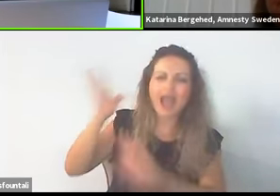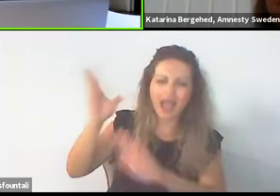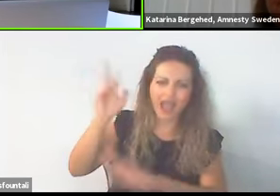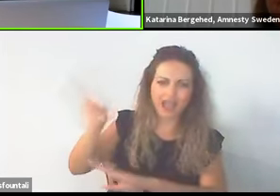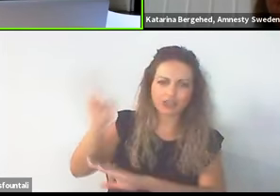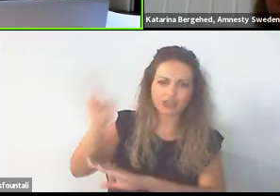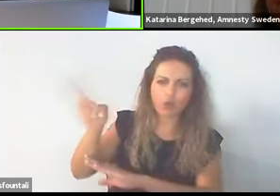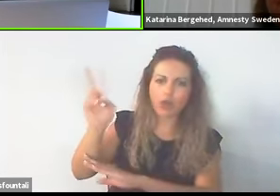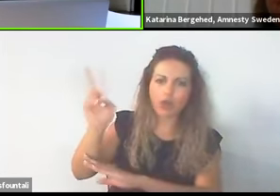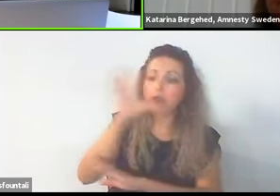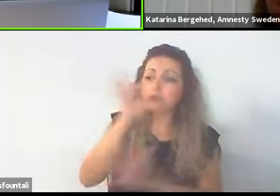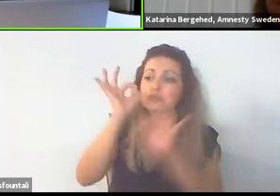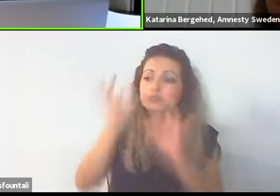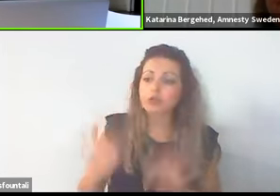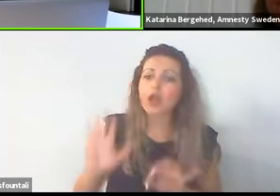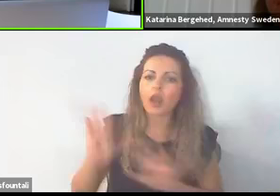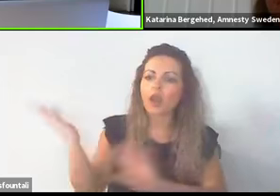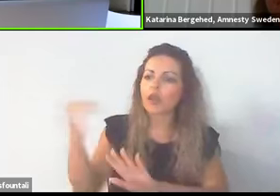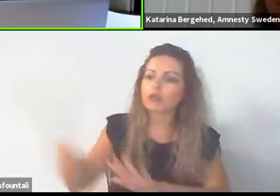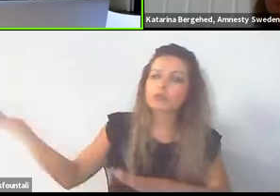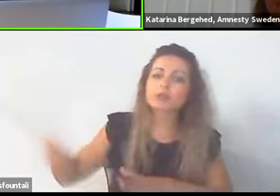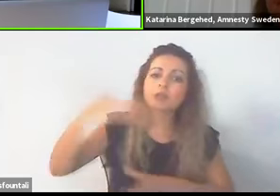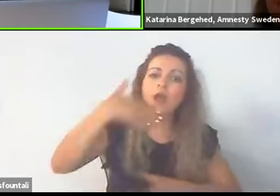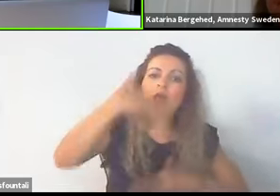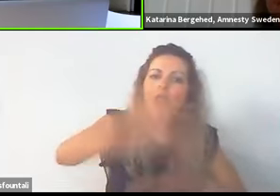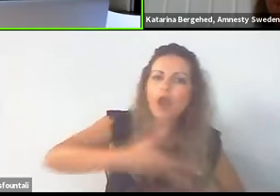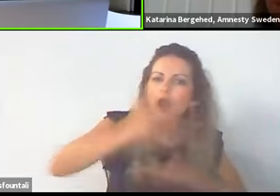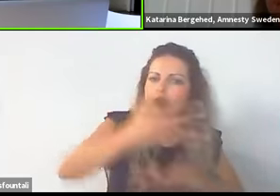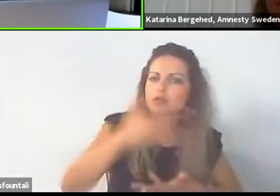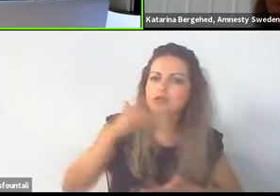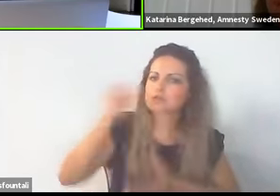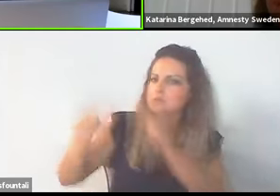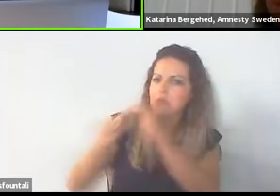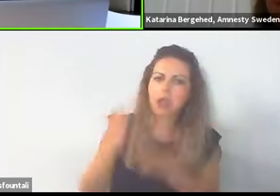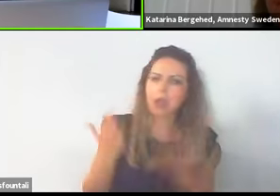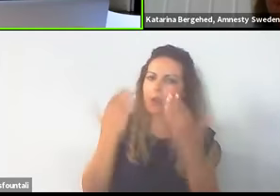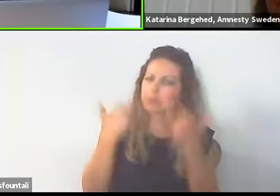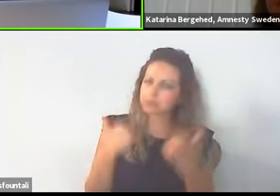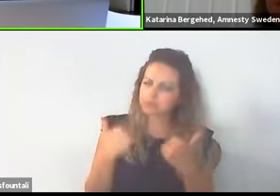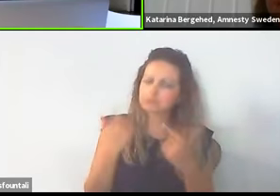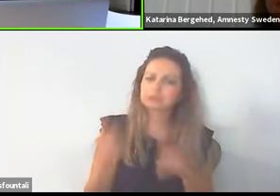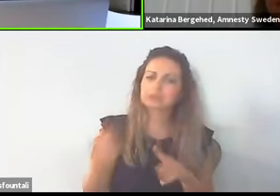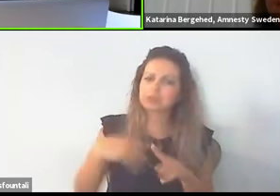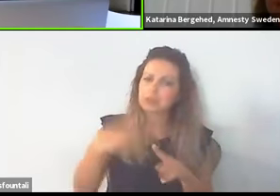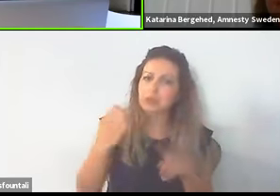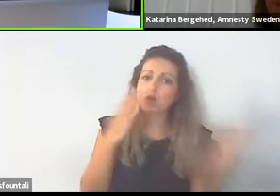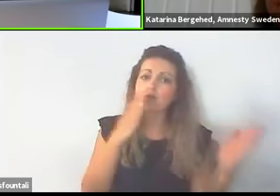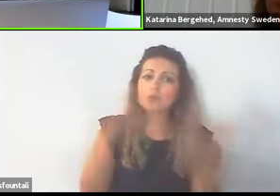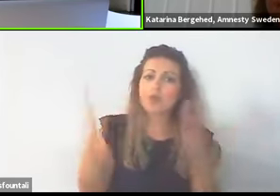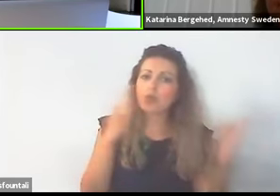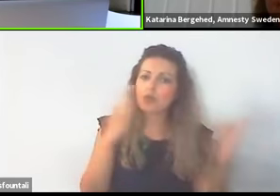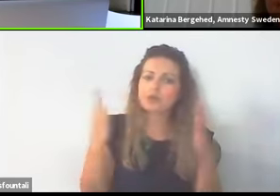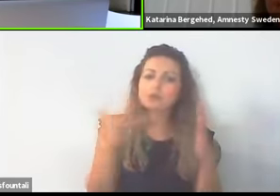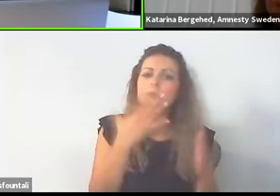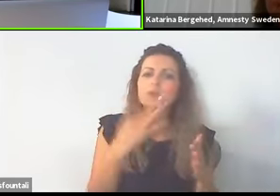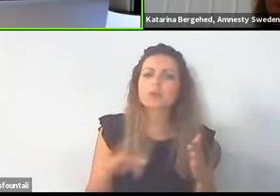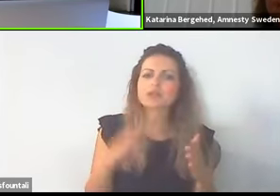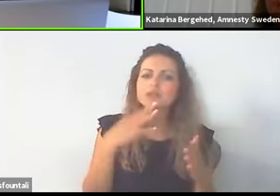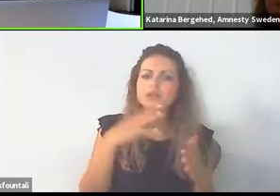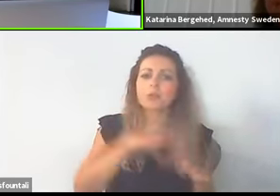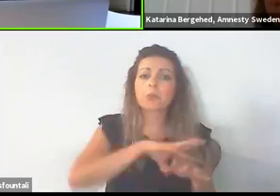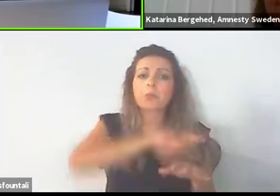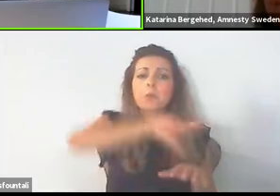ανάκριση, ενώ υπάρχουν εξαιρετικά μεγάλες χρονικές περίοδοι όπου περιμένουν οι επιζήσεσες,